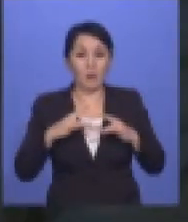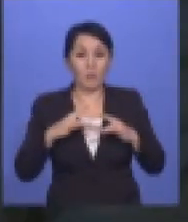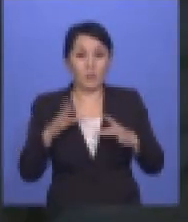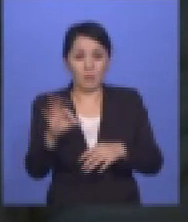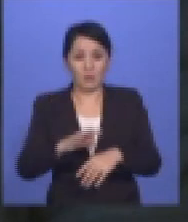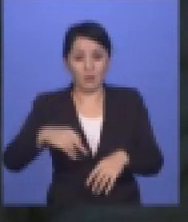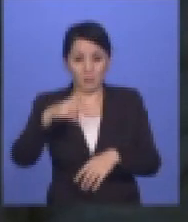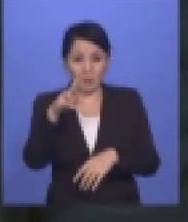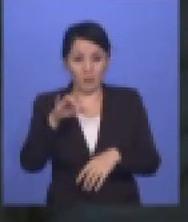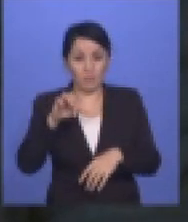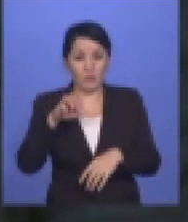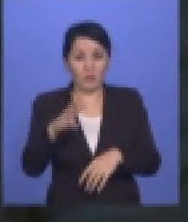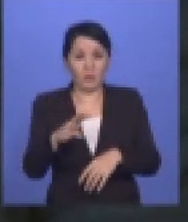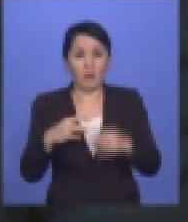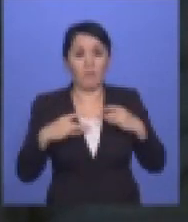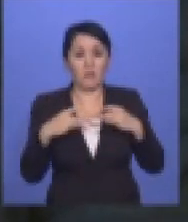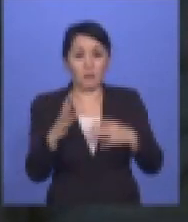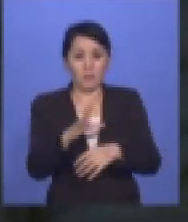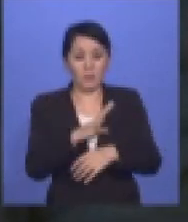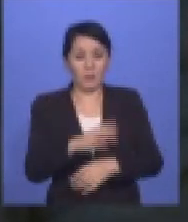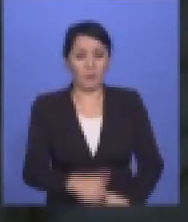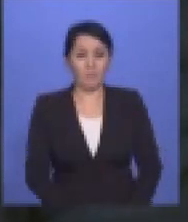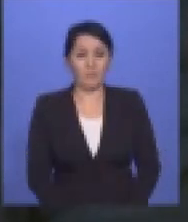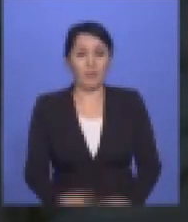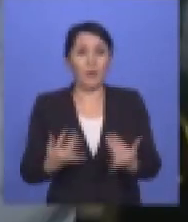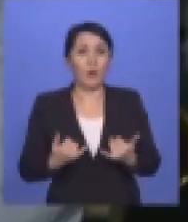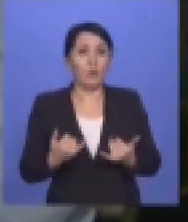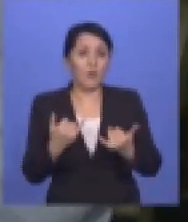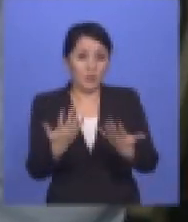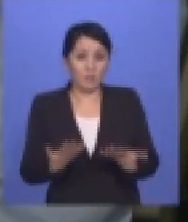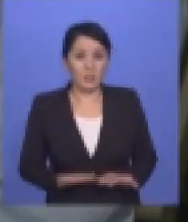алдымен облыс әкімі Құмар Ақсақалов құттықтады. Құрметті жерлестер,